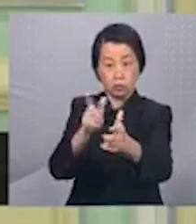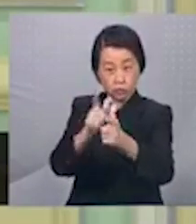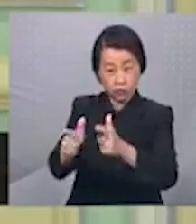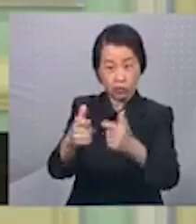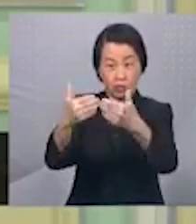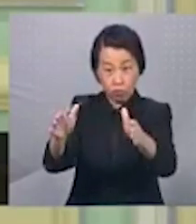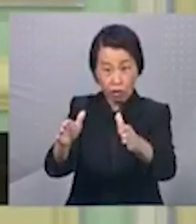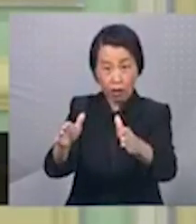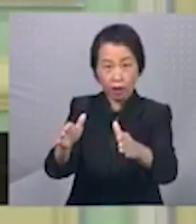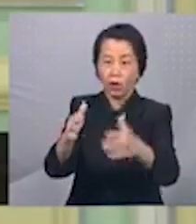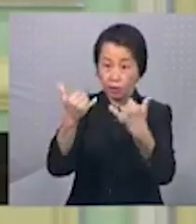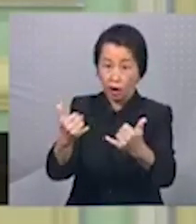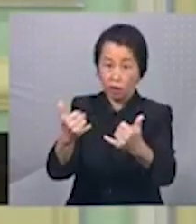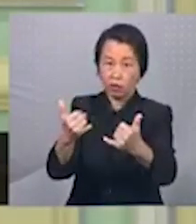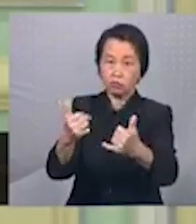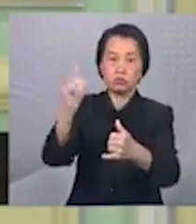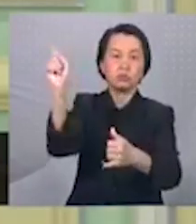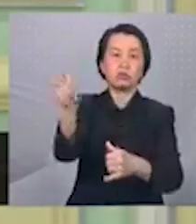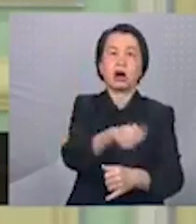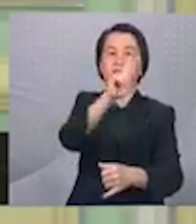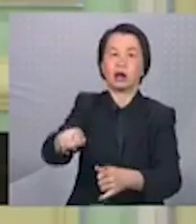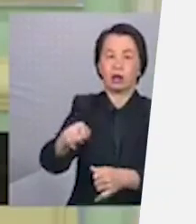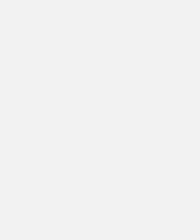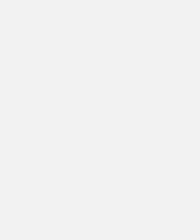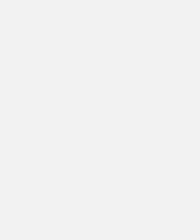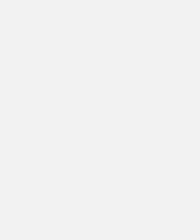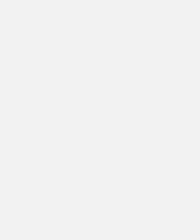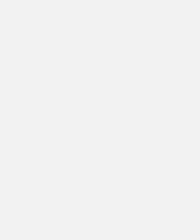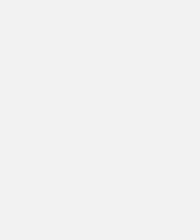hilang ini Ken dan khas pot yang beroperasi